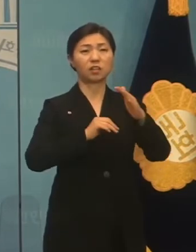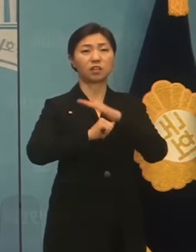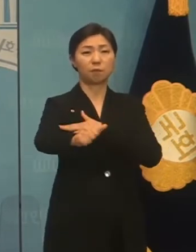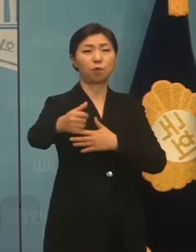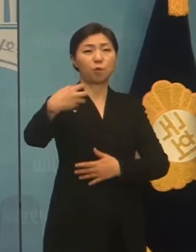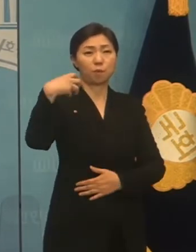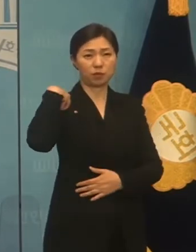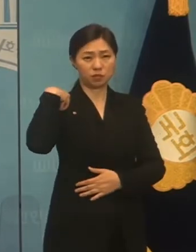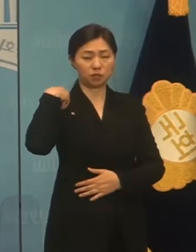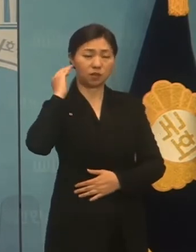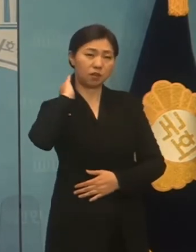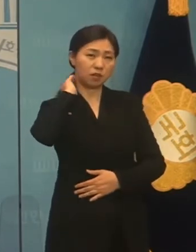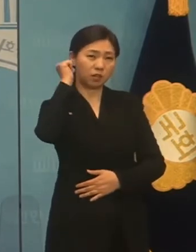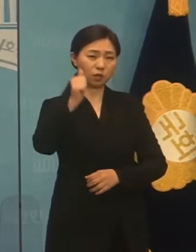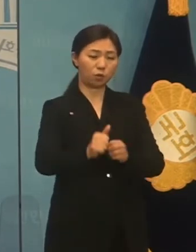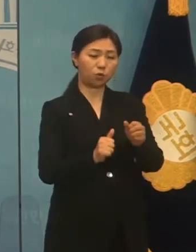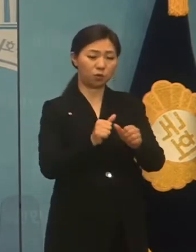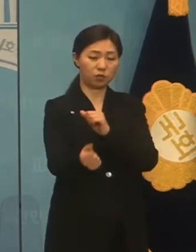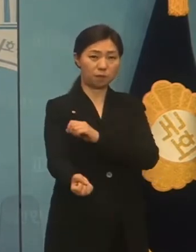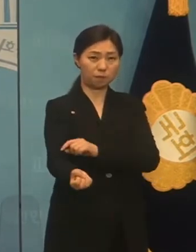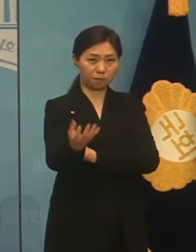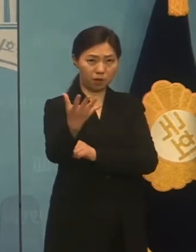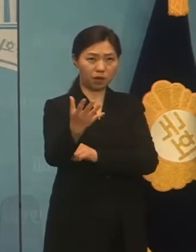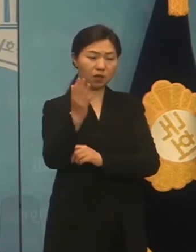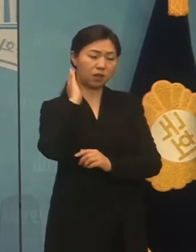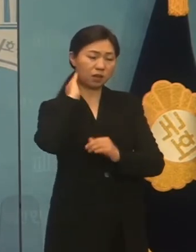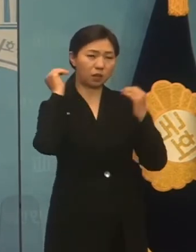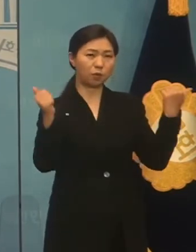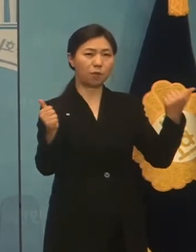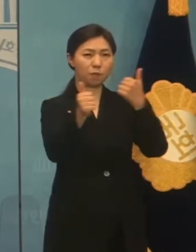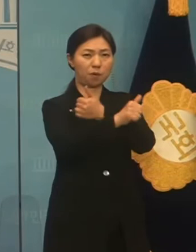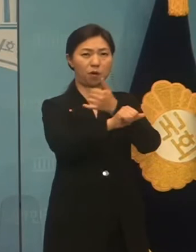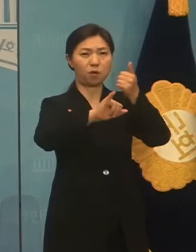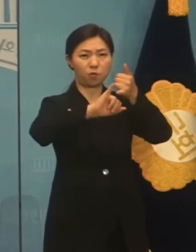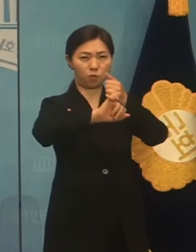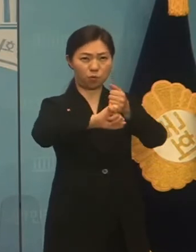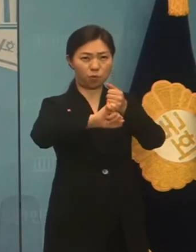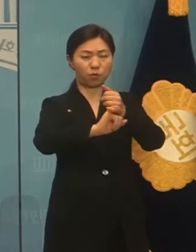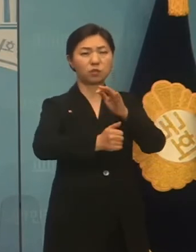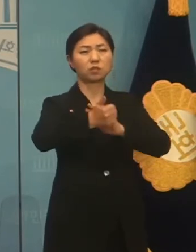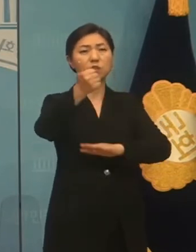대선 승리 정권 교체를 견인해내겠습니다.